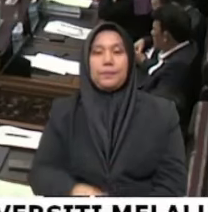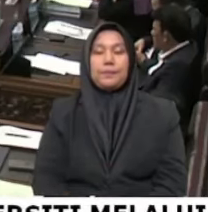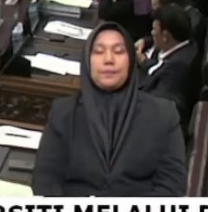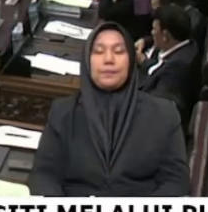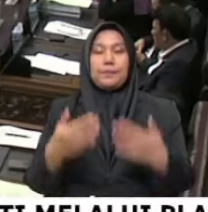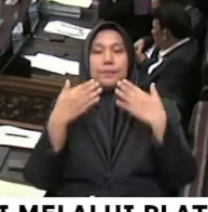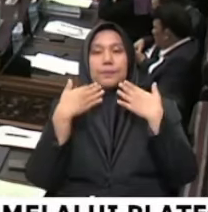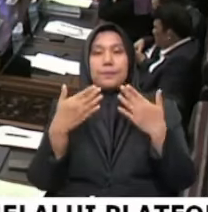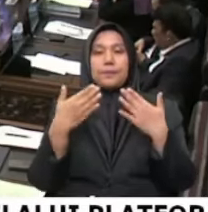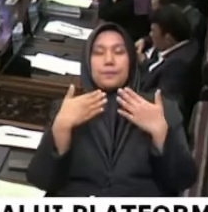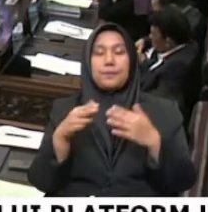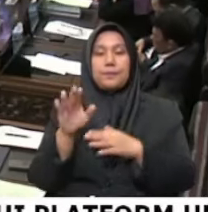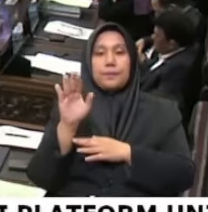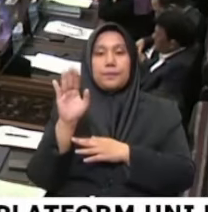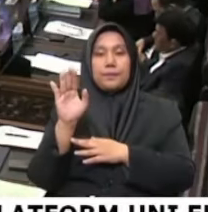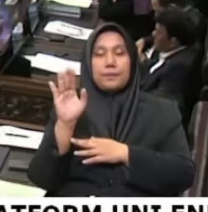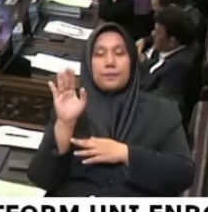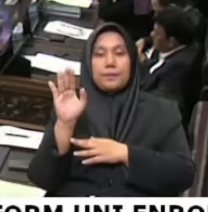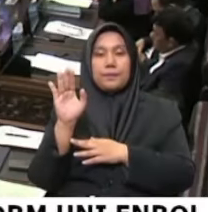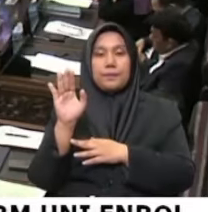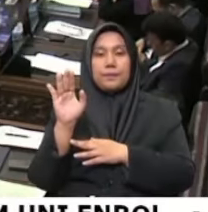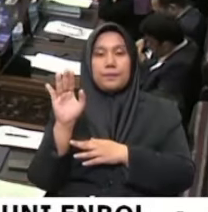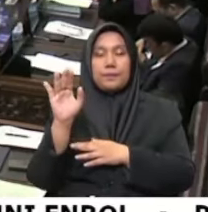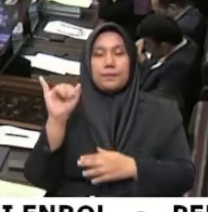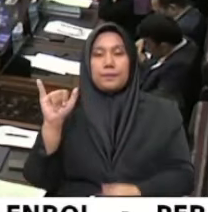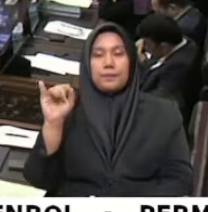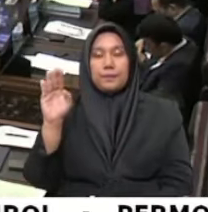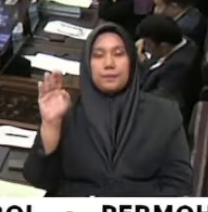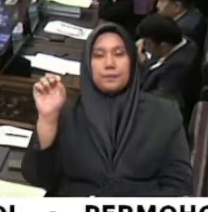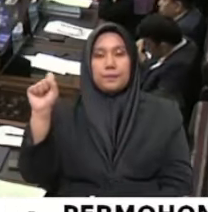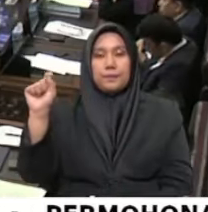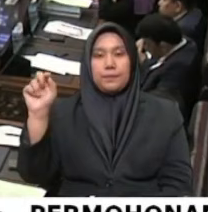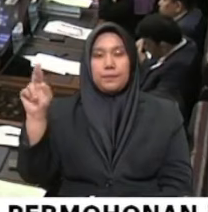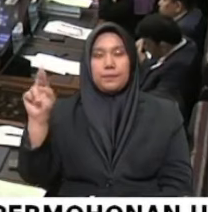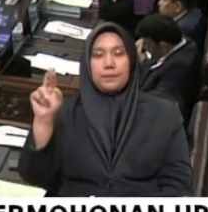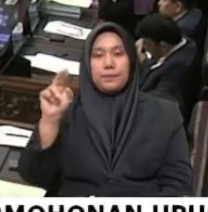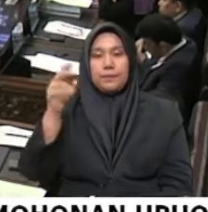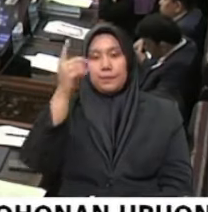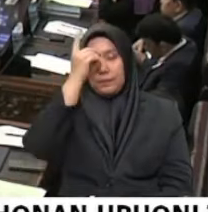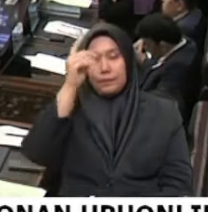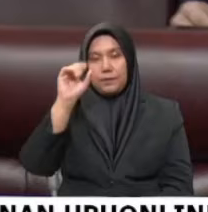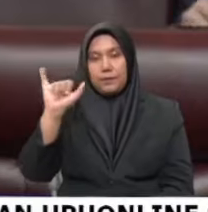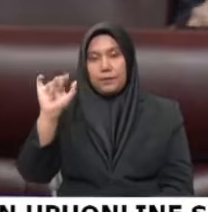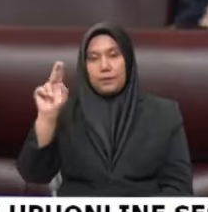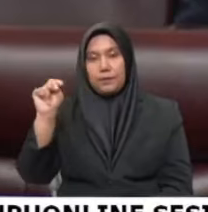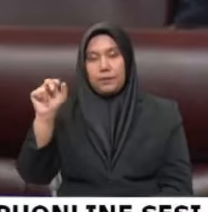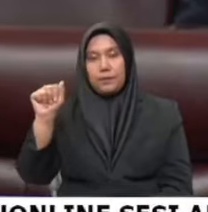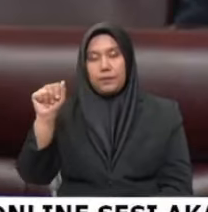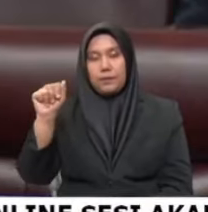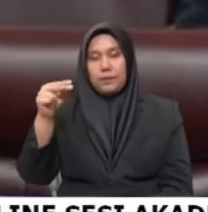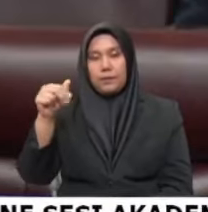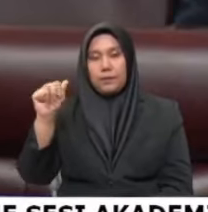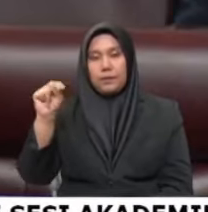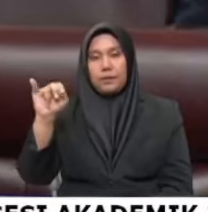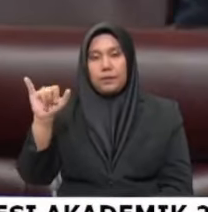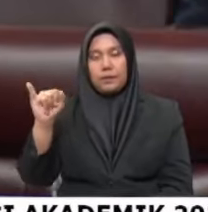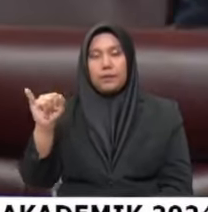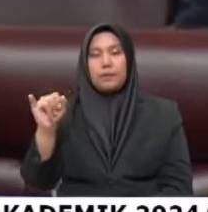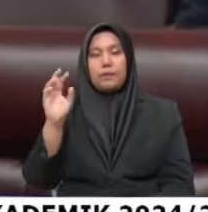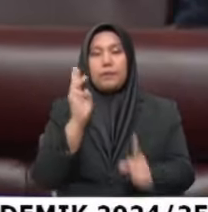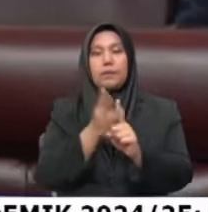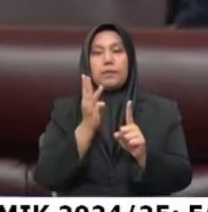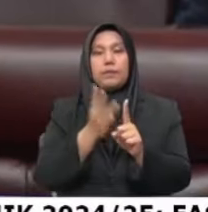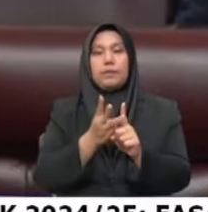Terima kasih Yang Berhormat UAB Senator Datuk Johannes. Berkenaan tentang isu kebajikan yang dialami